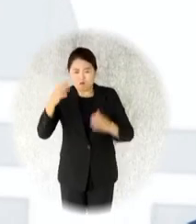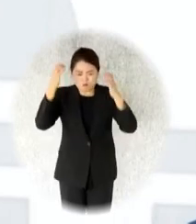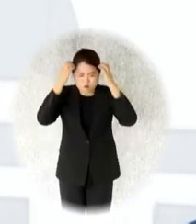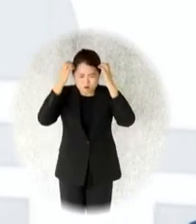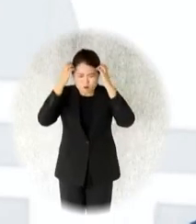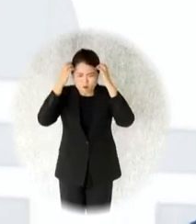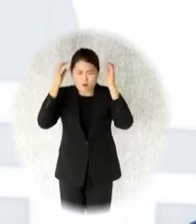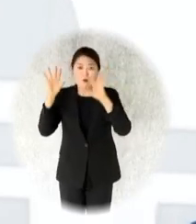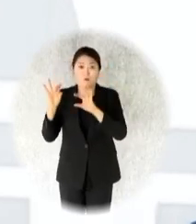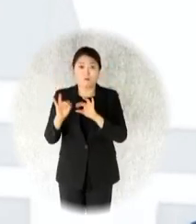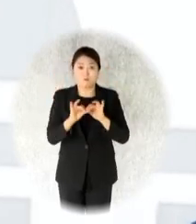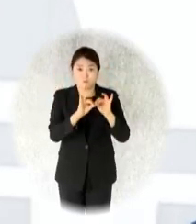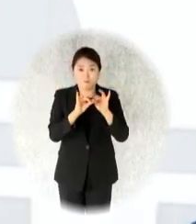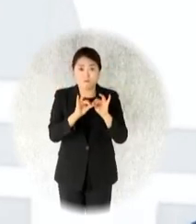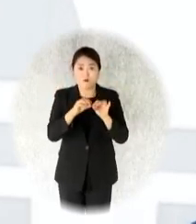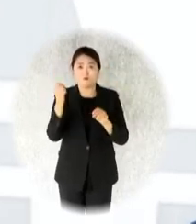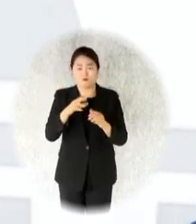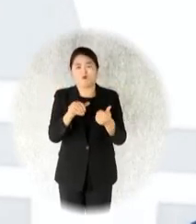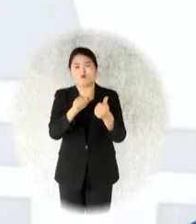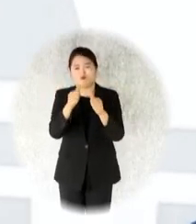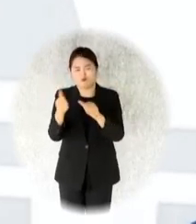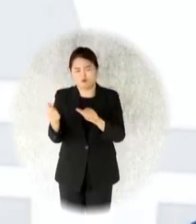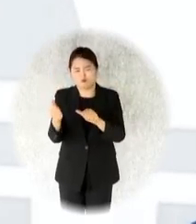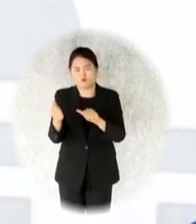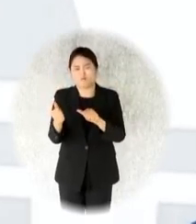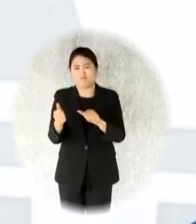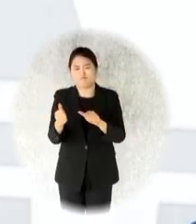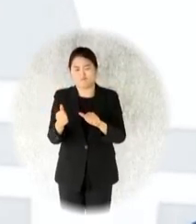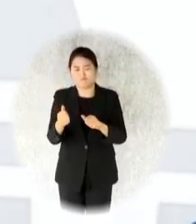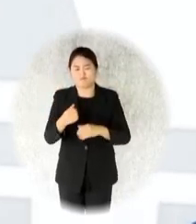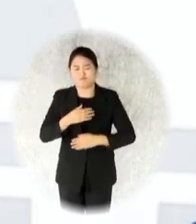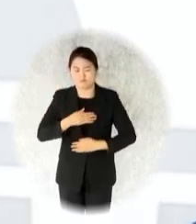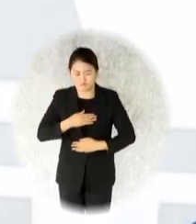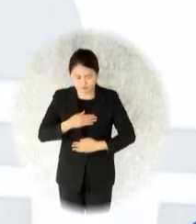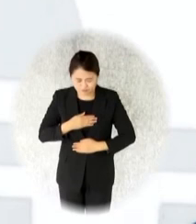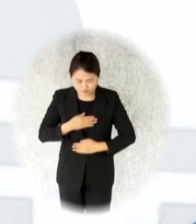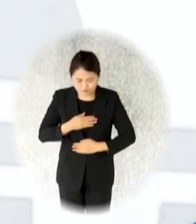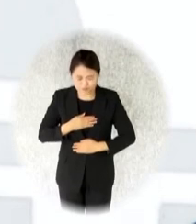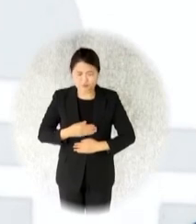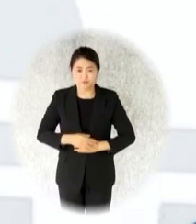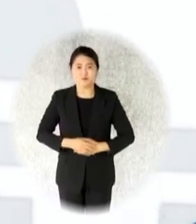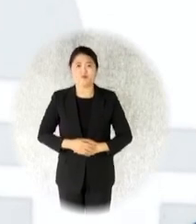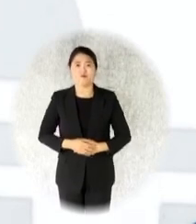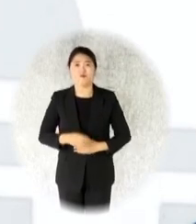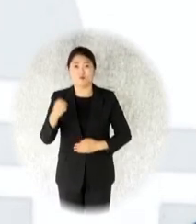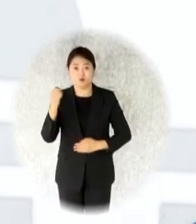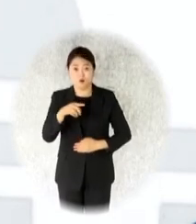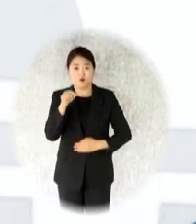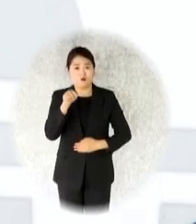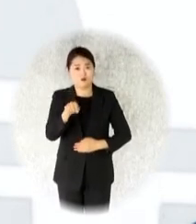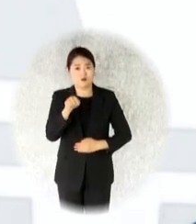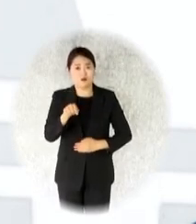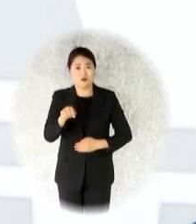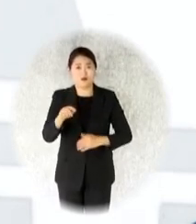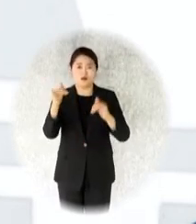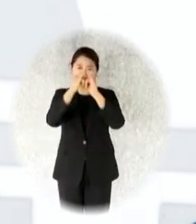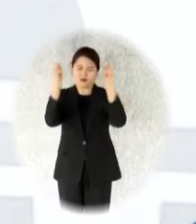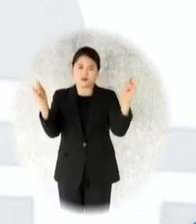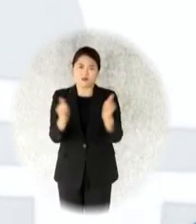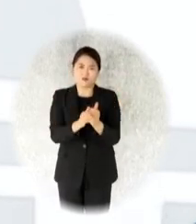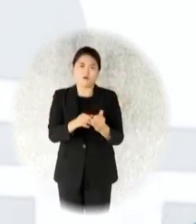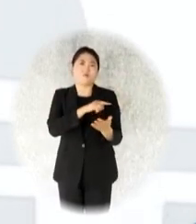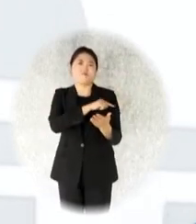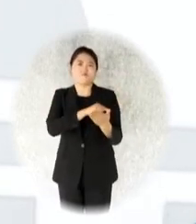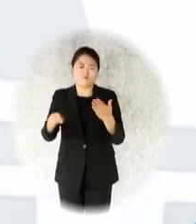고통에 공감하고 죽음을 애도하며 그리고 이것은 명백한 사회적 재난이자